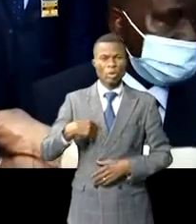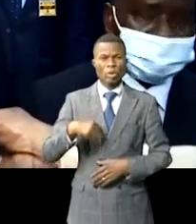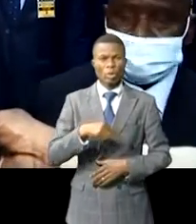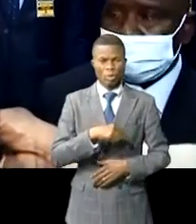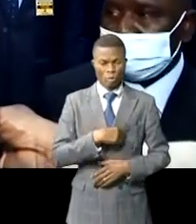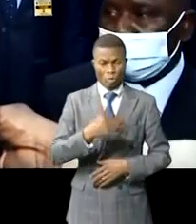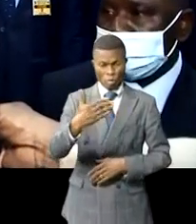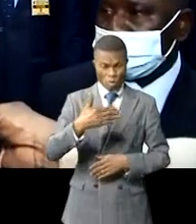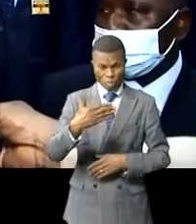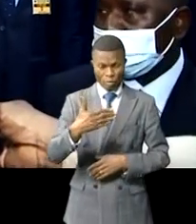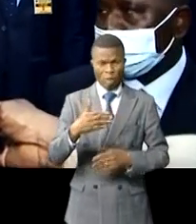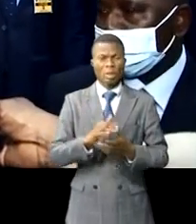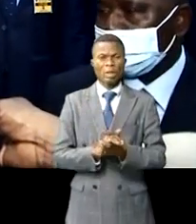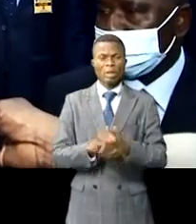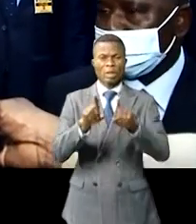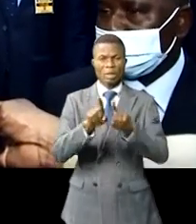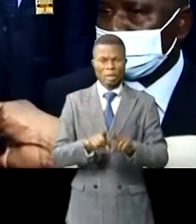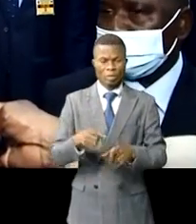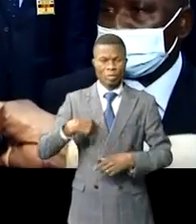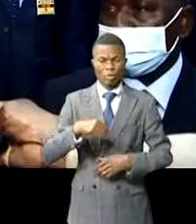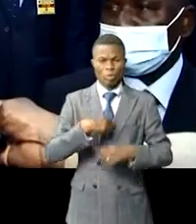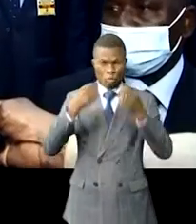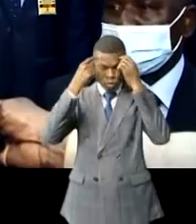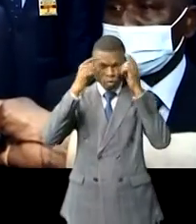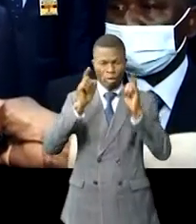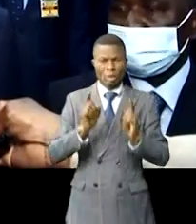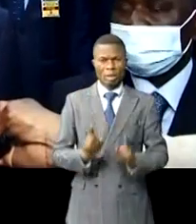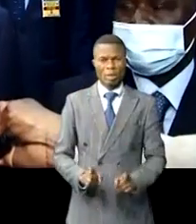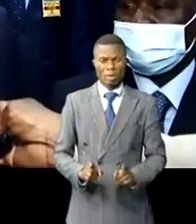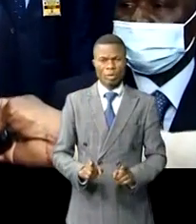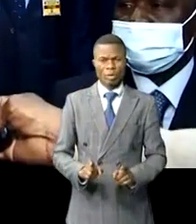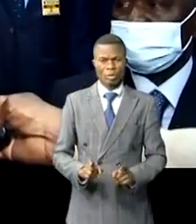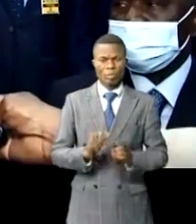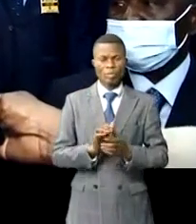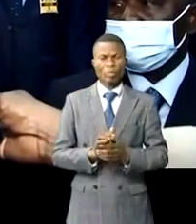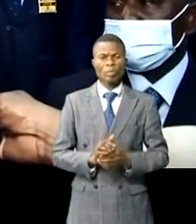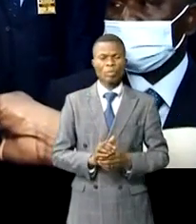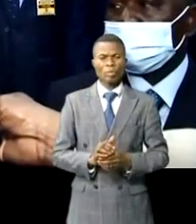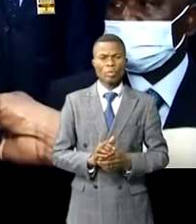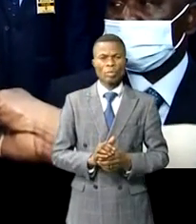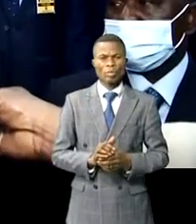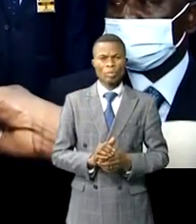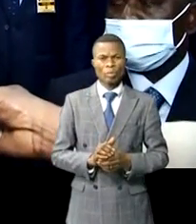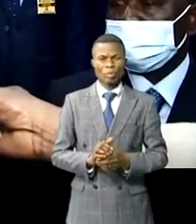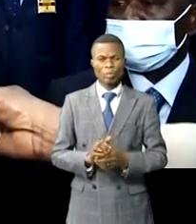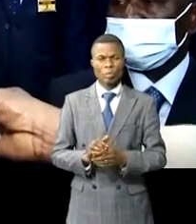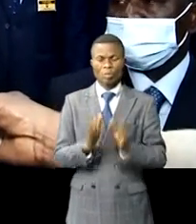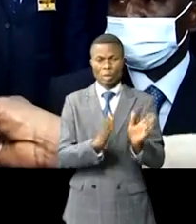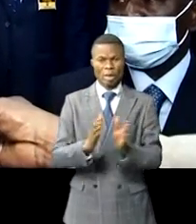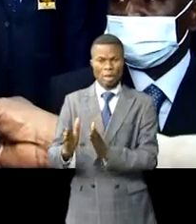impasse. Et nous avons décidé de mettre la main dans la main, pays